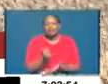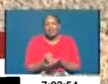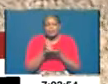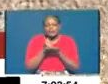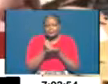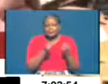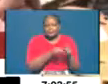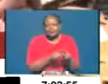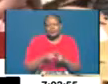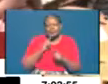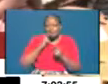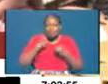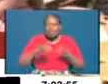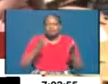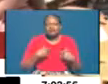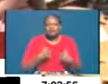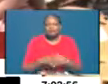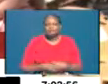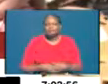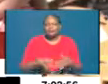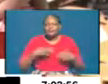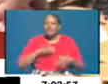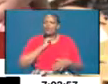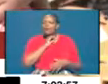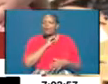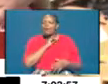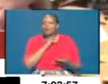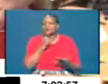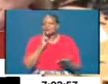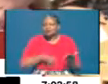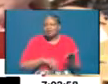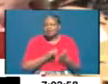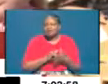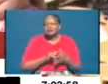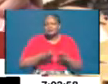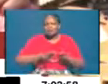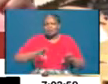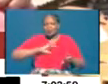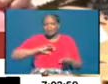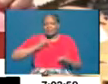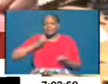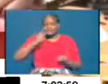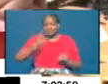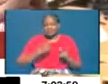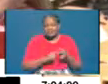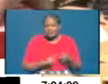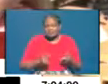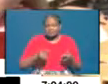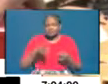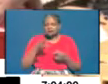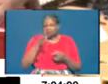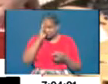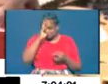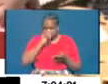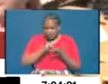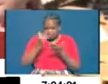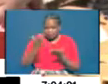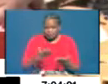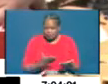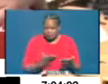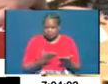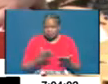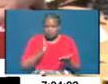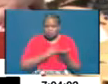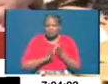wakikadiria hasara. Huyu mtu ana complain hapa, anasemanga ni kwake tujawahi muona, na hao askari analetanga, hakuna mtu anakujaga mchana,